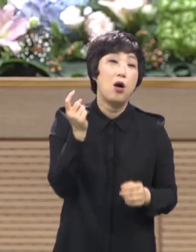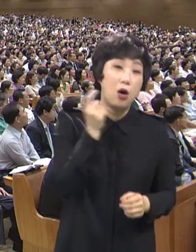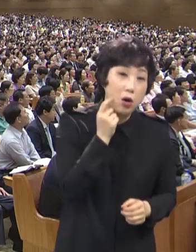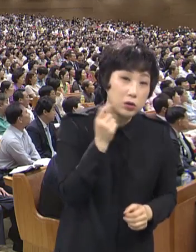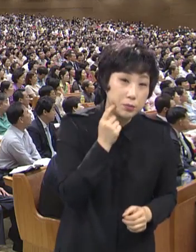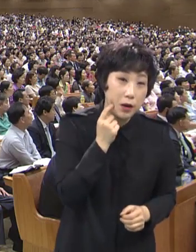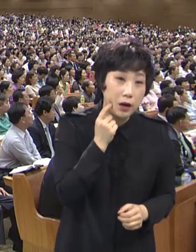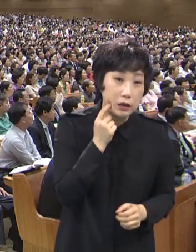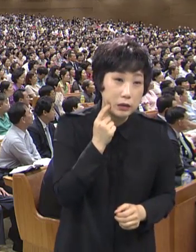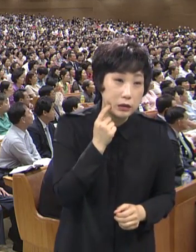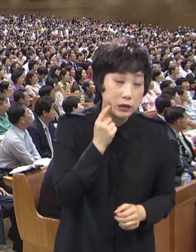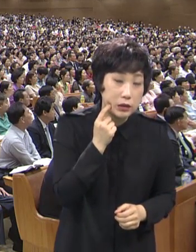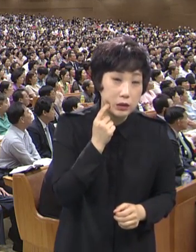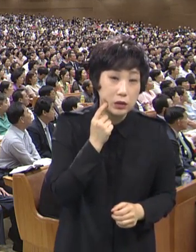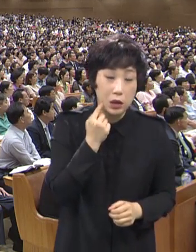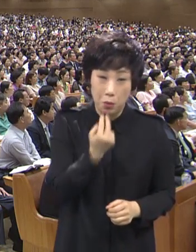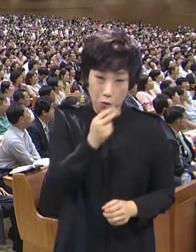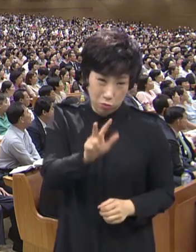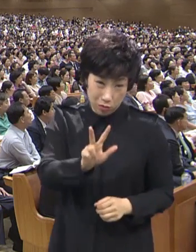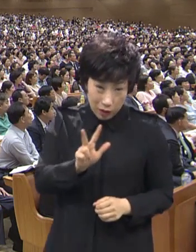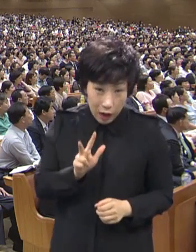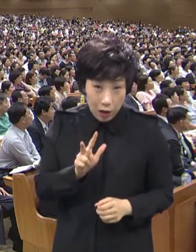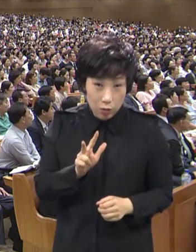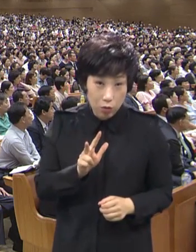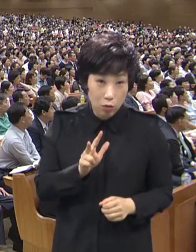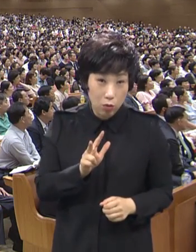거짓말을 목숨 걸고